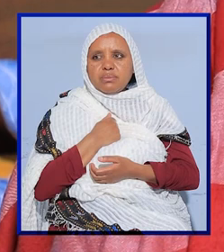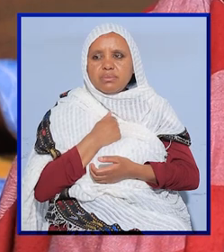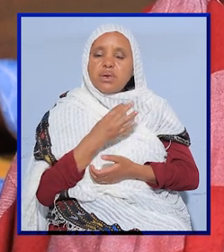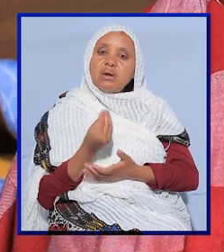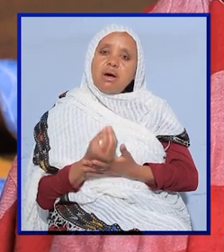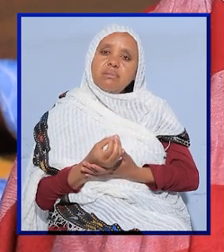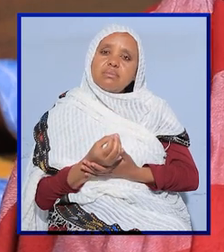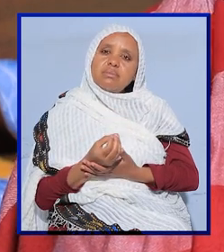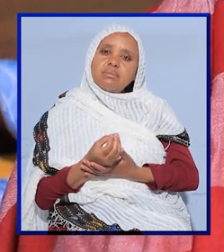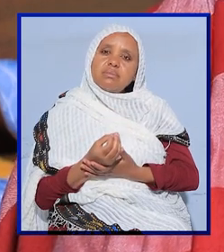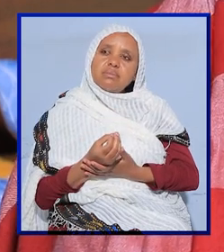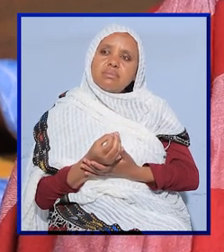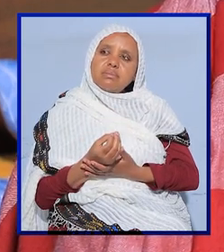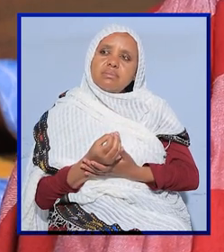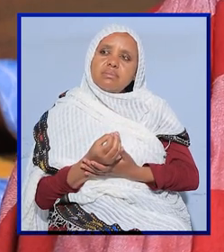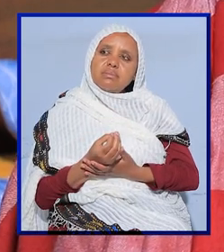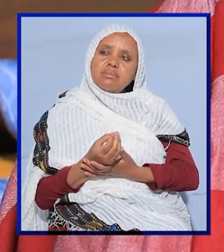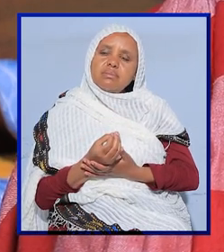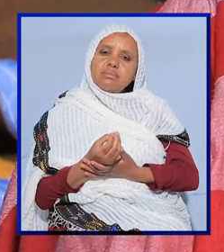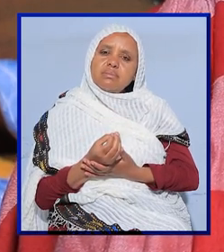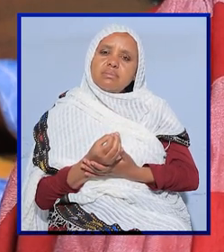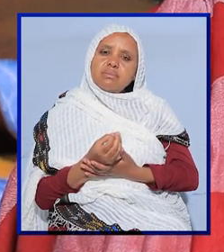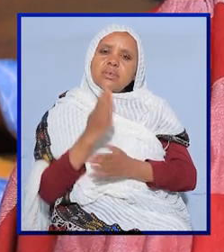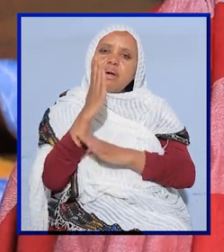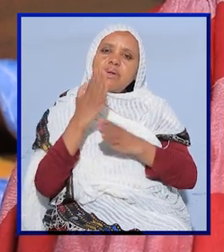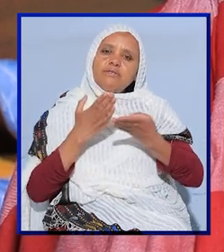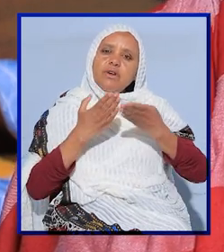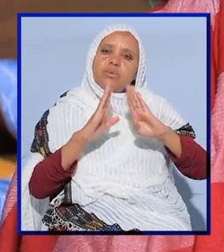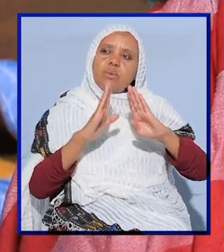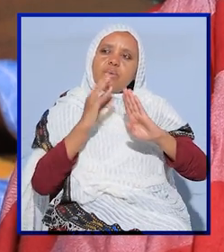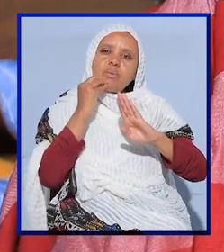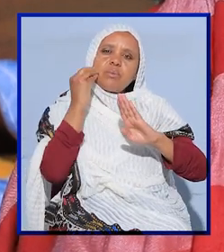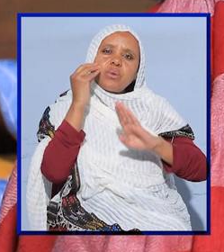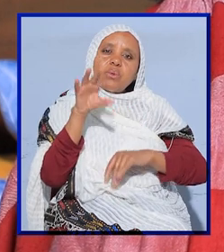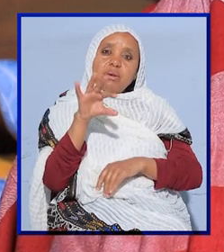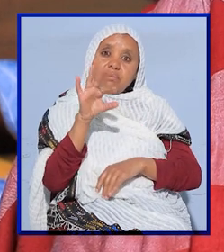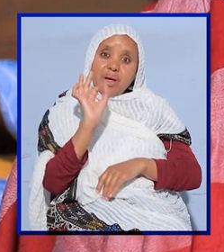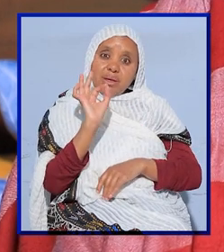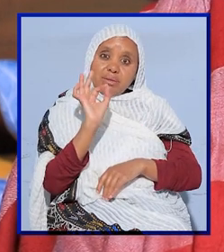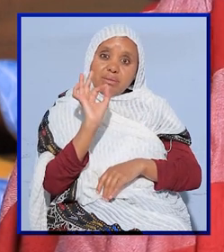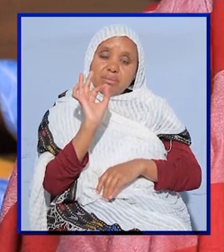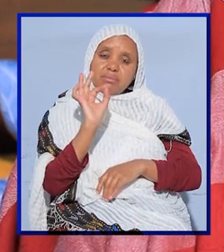ናኔ እድሉን ማገኝ እግዚአብሔር ፈቅዶ ቤቷን ባገኝ